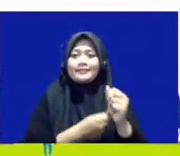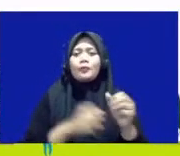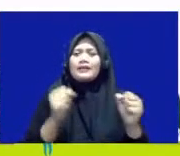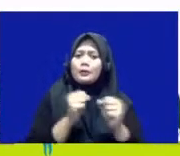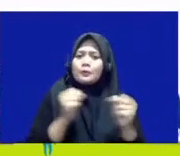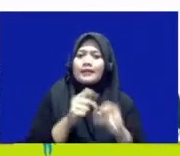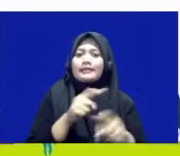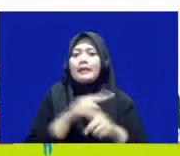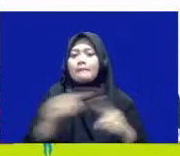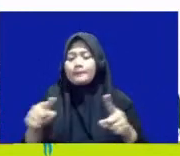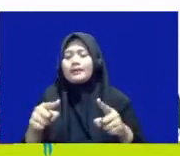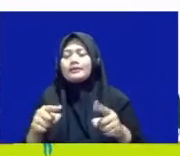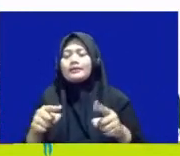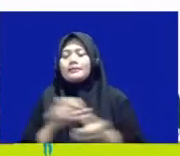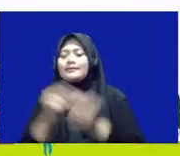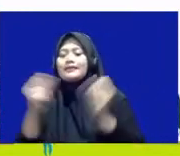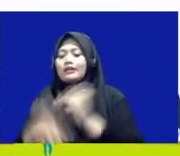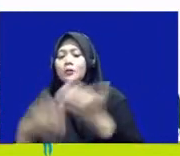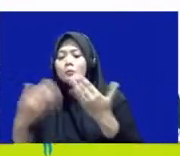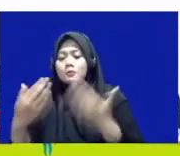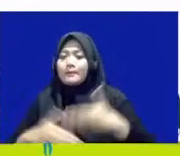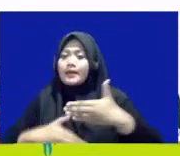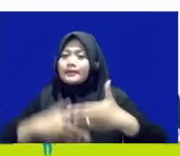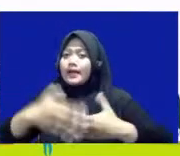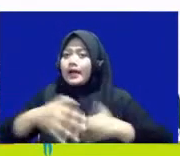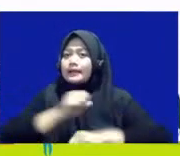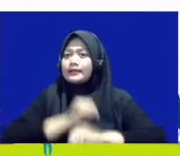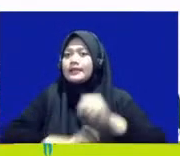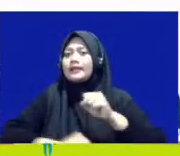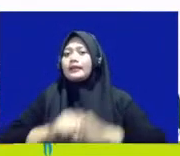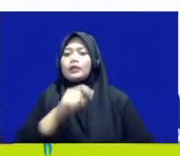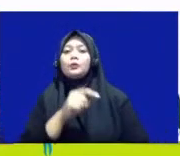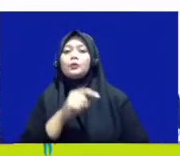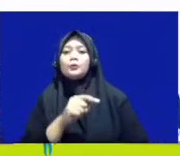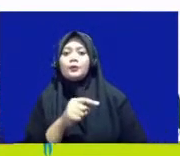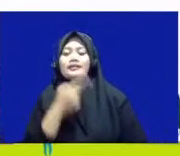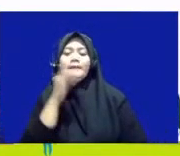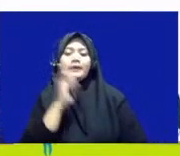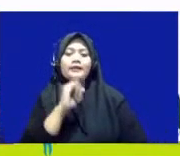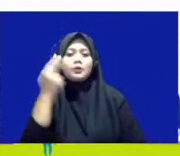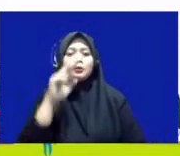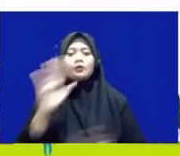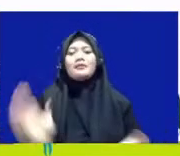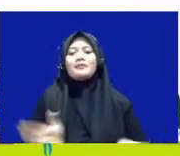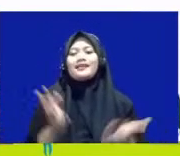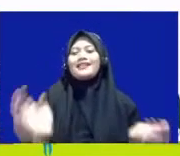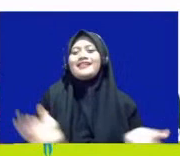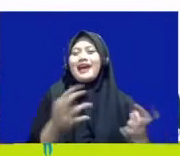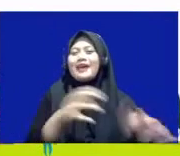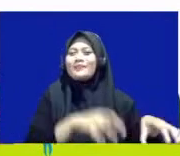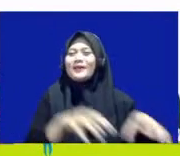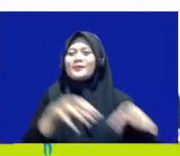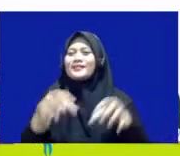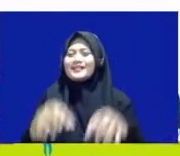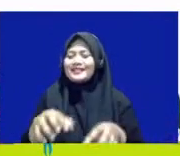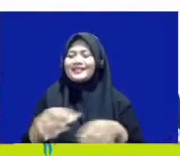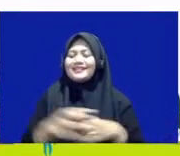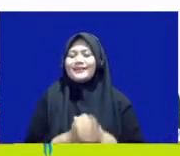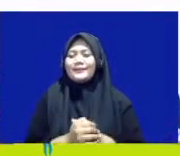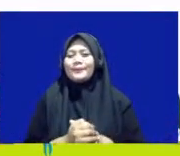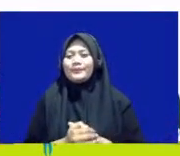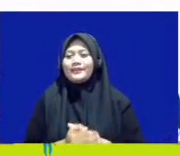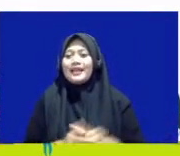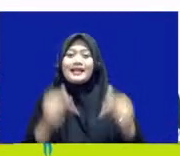kami tetap sudah melaksanakan kegiatan hal tersebut, yaitu pemberdayaan-pemberdayaan pengungsi dan sebagainya. Nah, ini yang sekarang